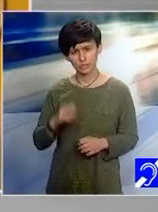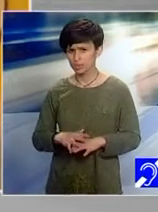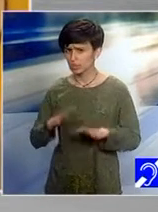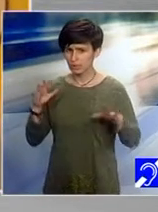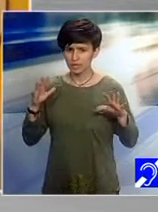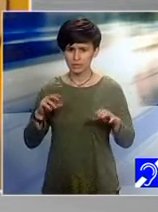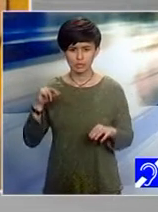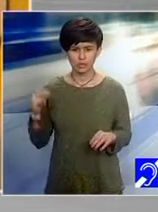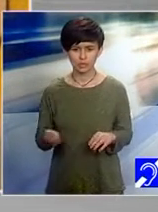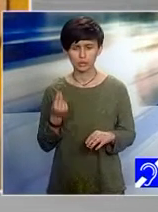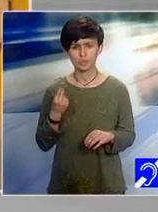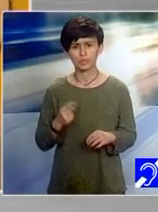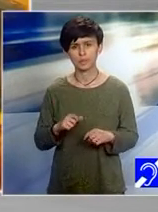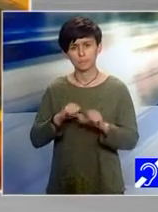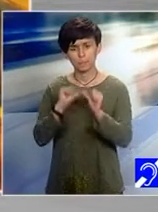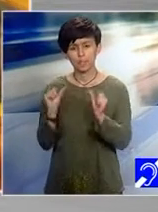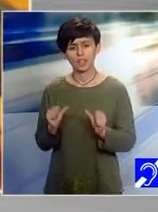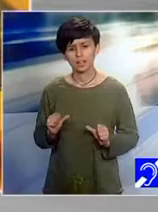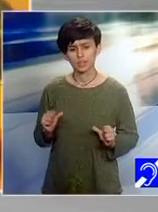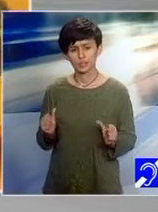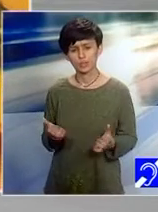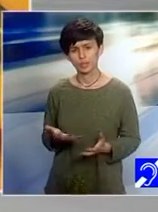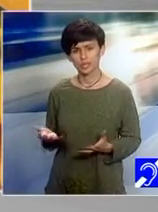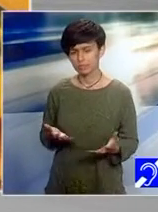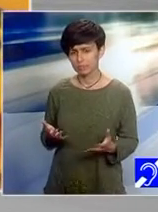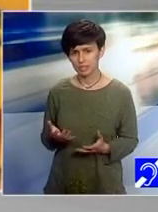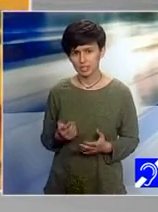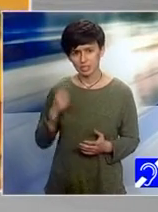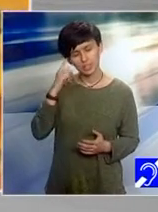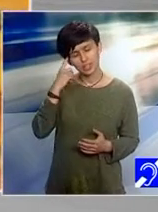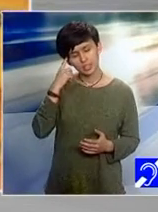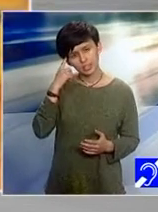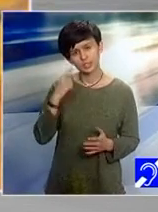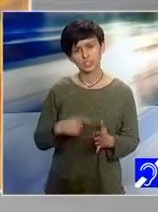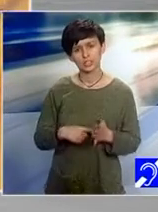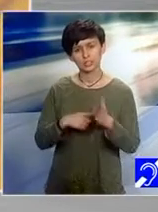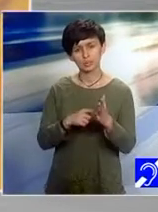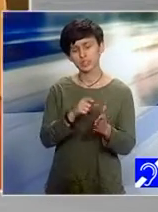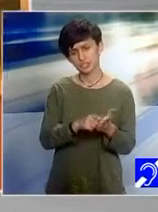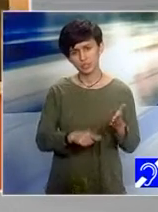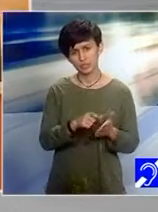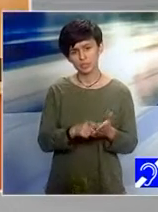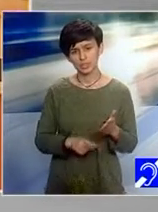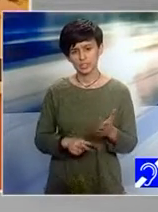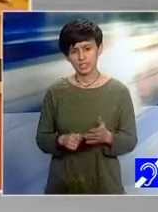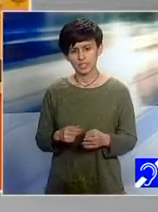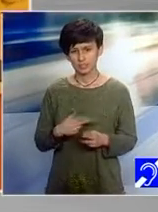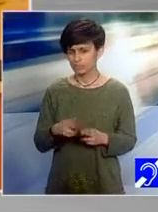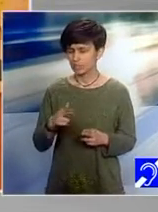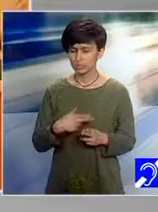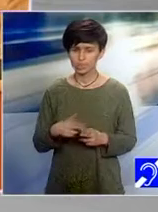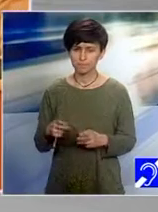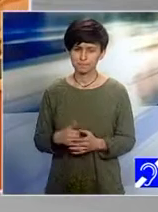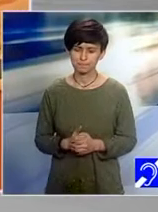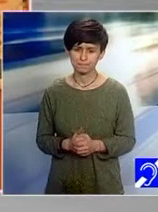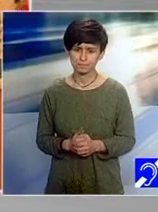totul deosebită a modului în care a știut undeva să dea farmecul și poezia fenomenului natural. Deci natura în